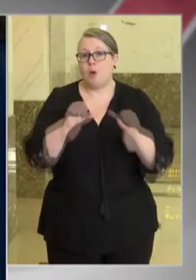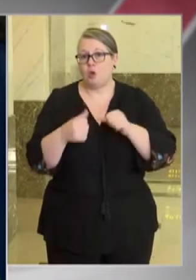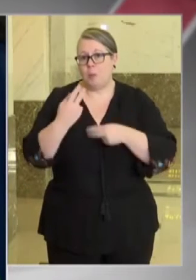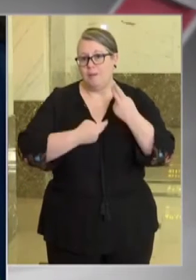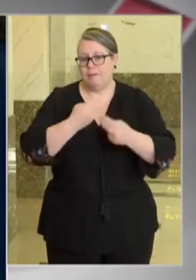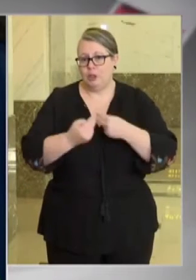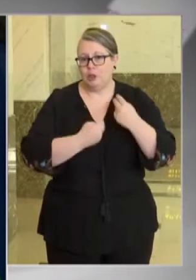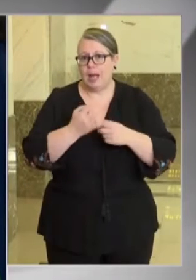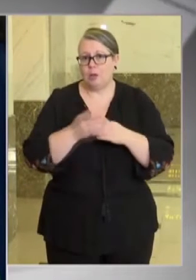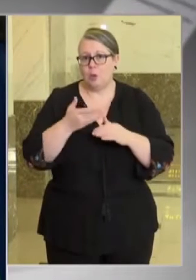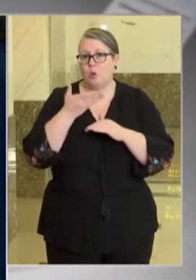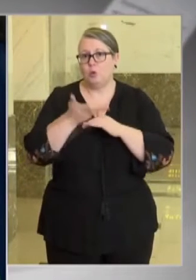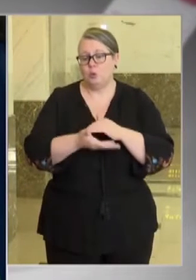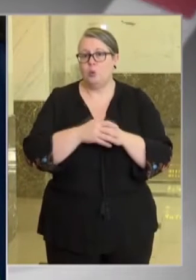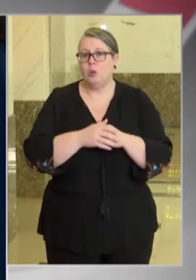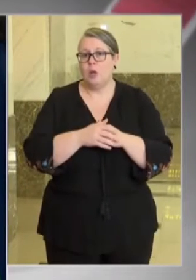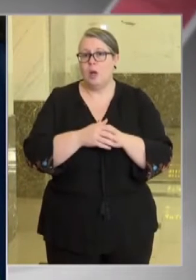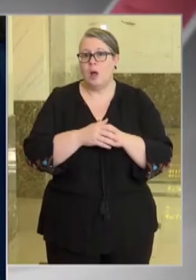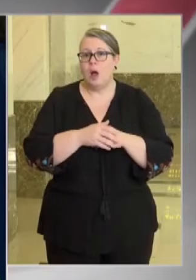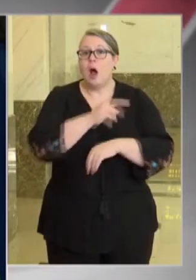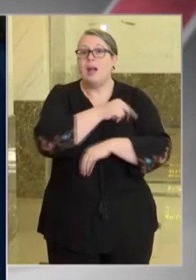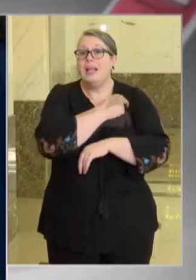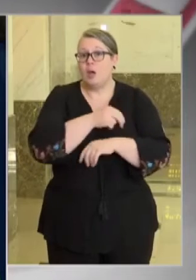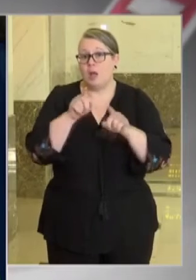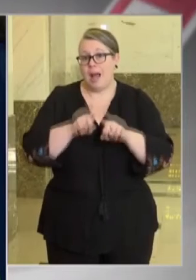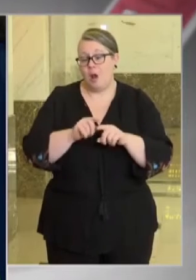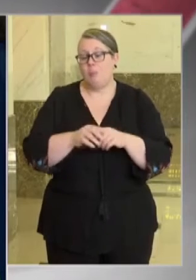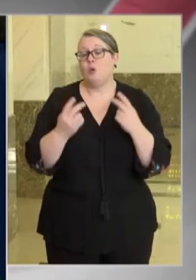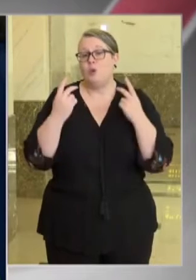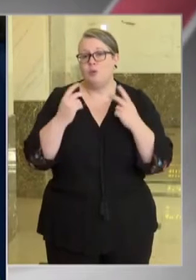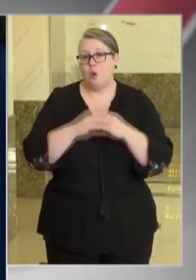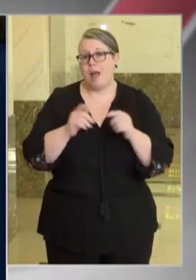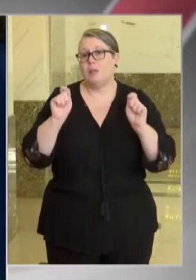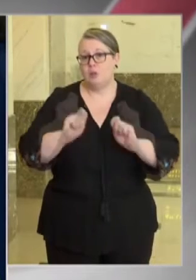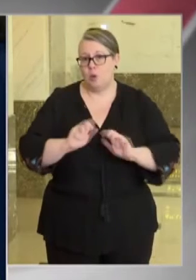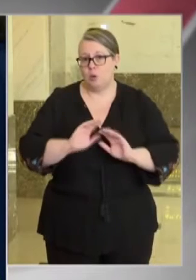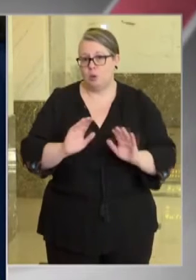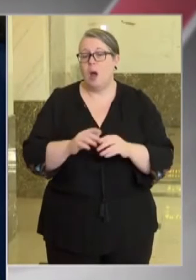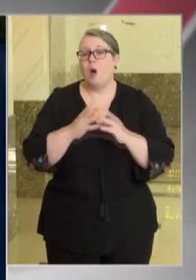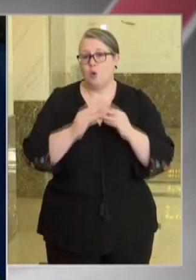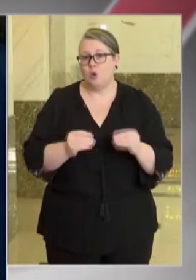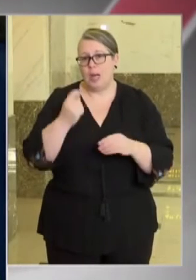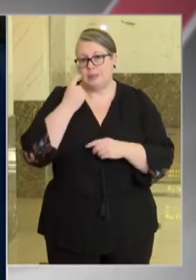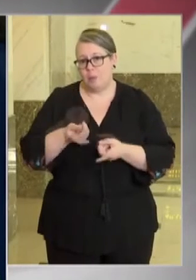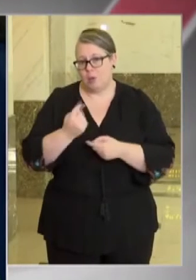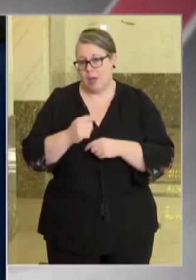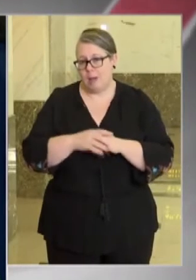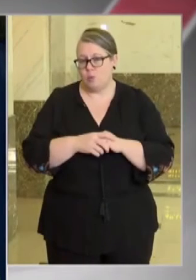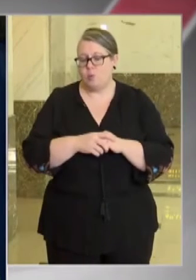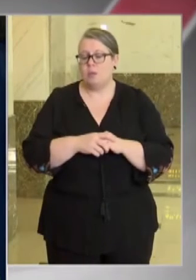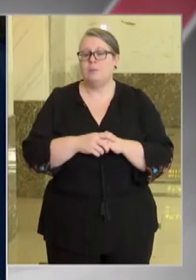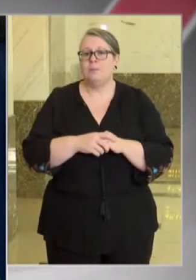laboratóriumi vizsgálatokon túl a klinikai állapot elsősorban a döntő a gyógyulás